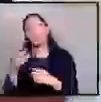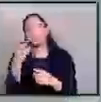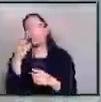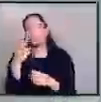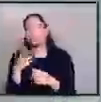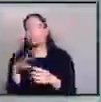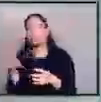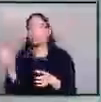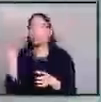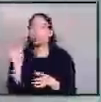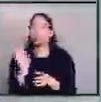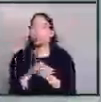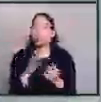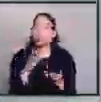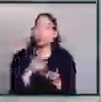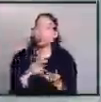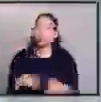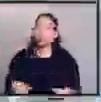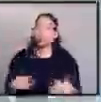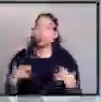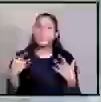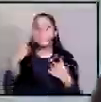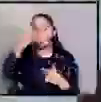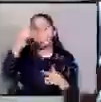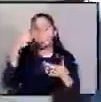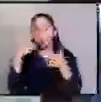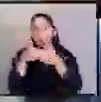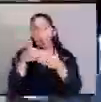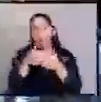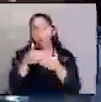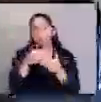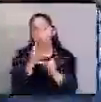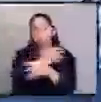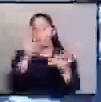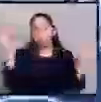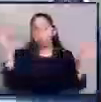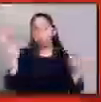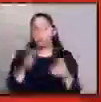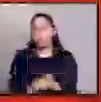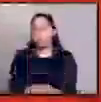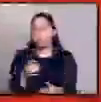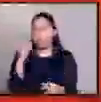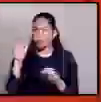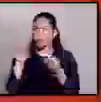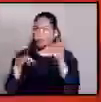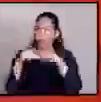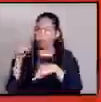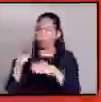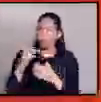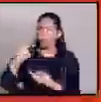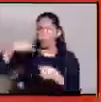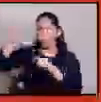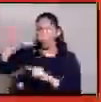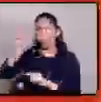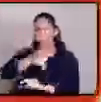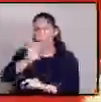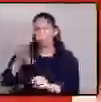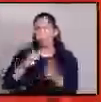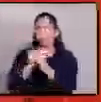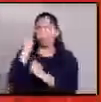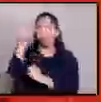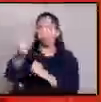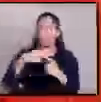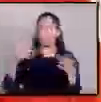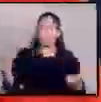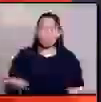napiling ipagdiwang ang Pasko ng pagkabuhay dahil malapit na, libre pa. Kaysa pumunta kami sa Cavite, yan layo-layo, dito na lang kami,